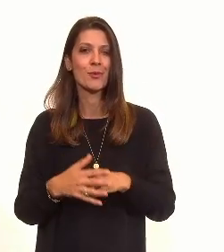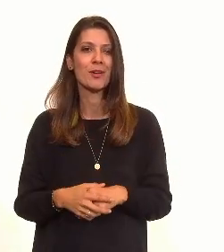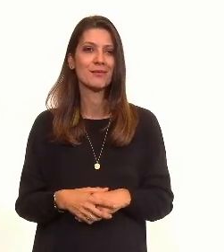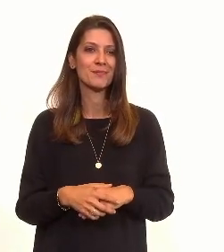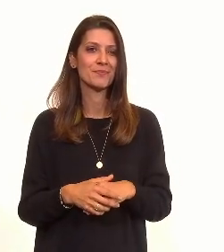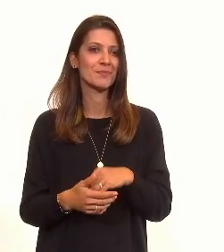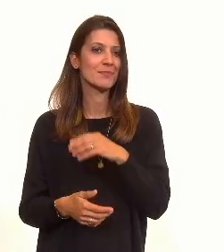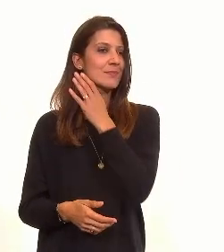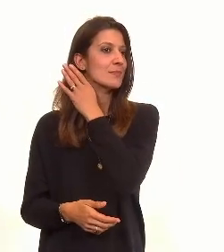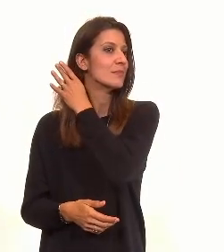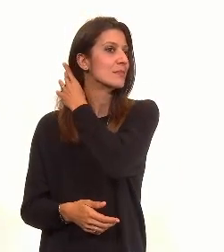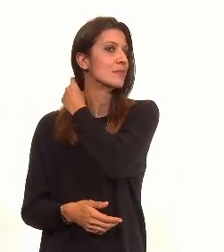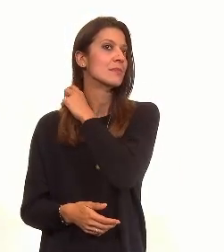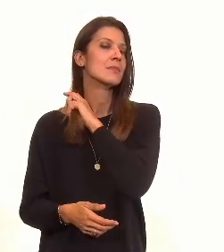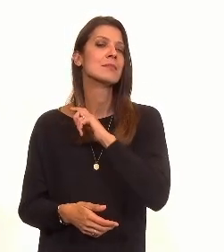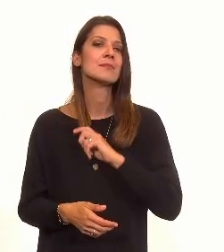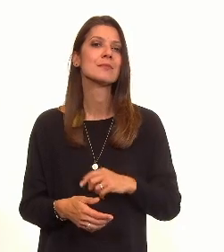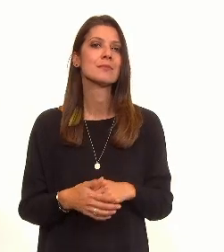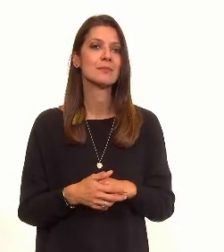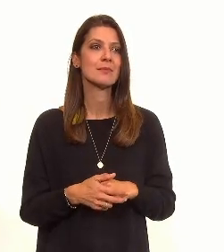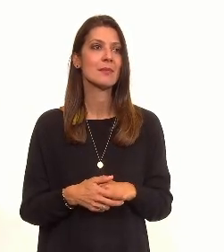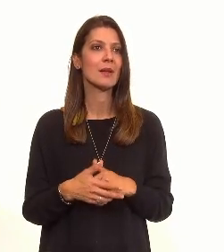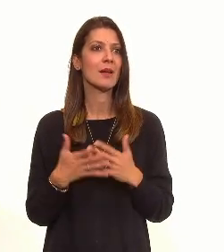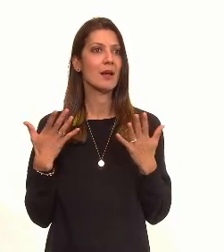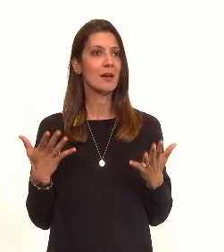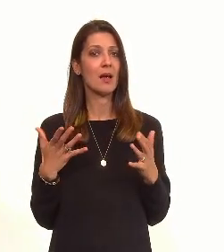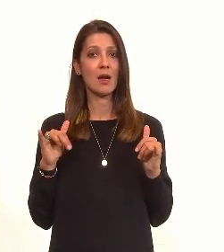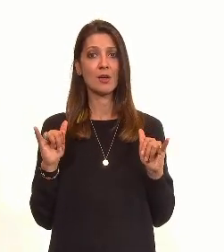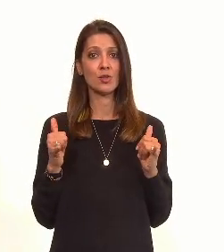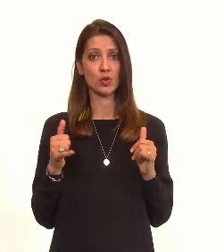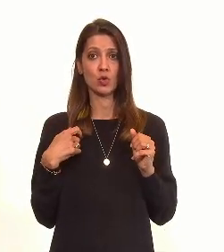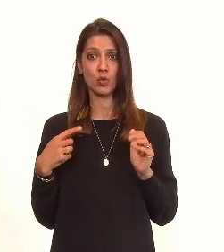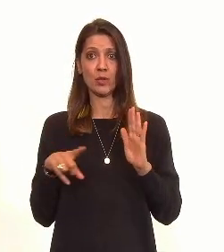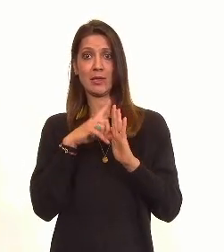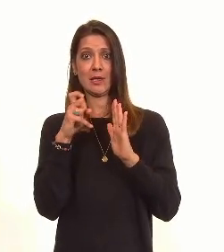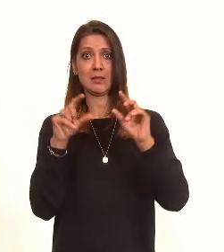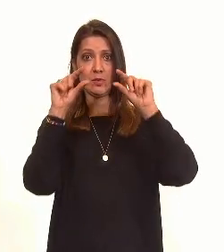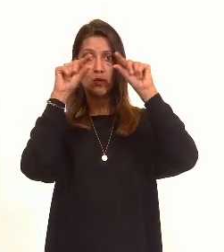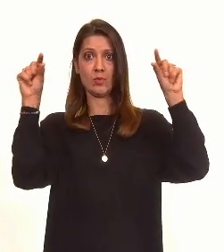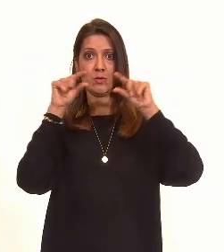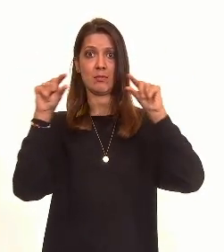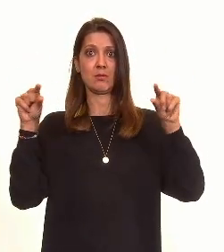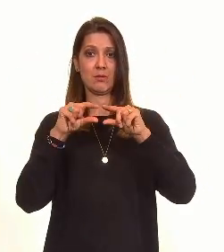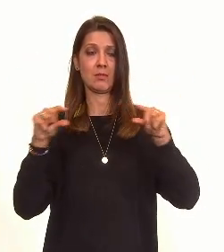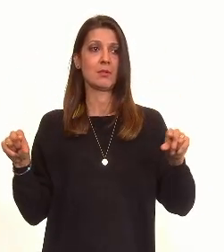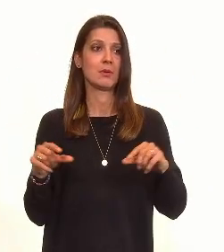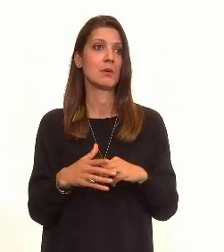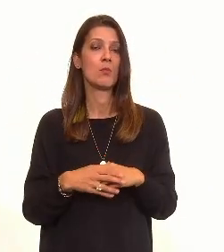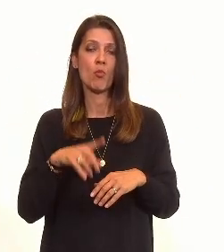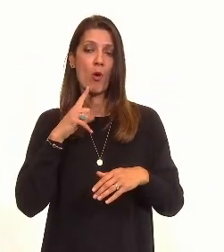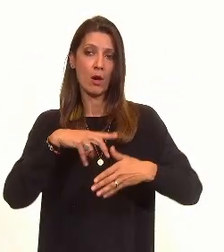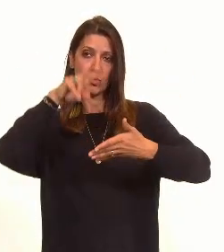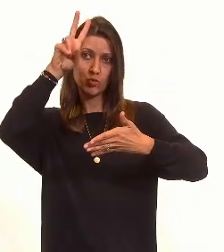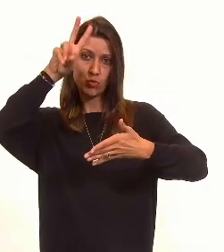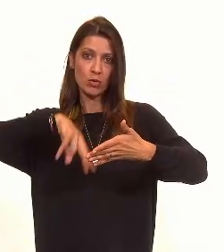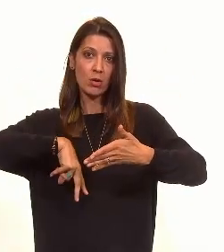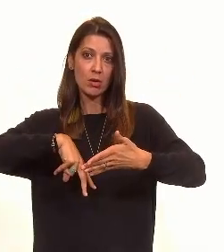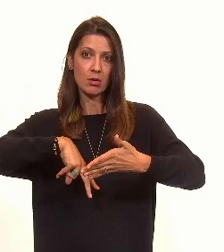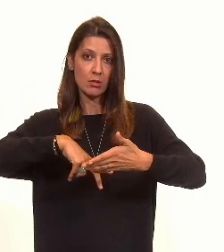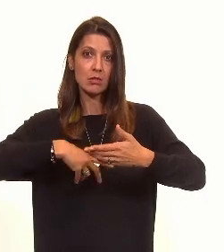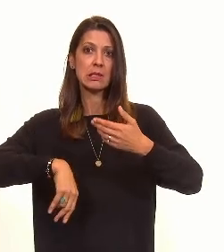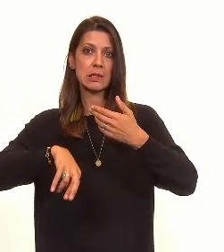Et c'est justement pour être entendus qu'il faut participer. Renseigne-toi aussi s'il y a un élu en charge du handicap sur la ville. Il pourrait aussi être un soutien pour